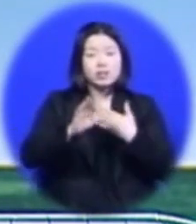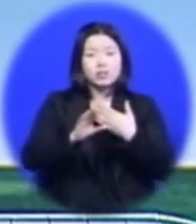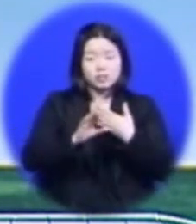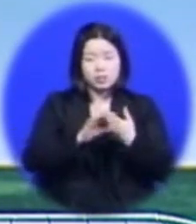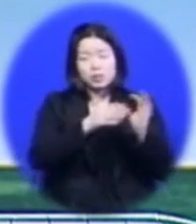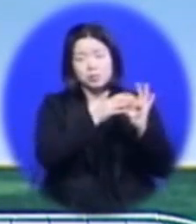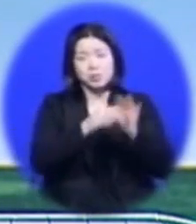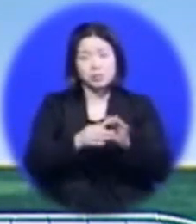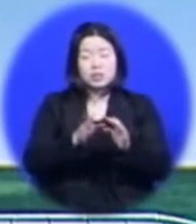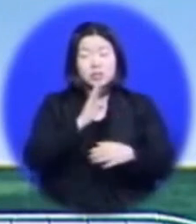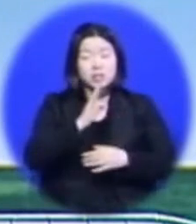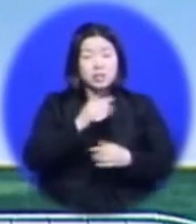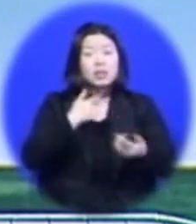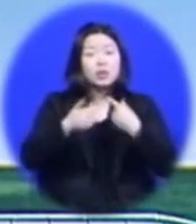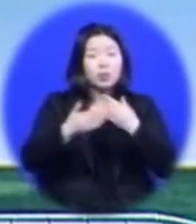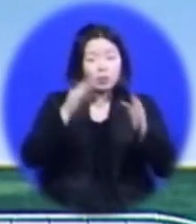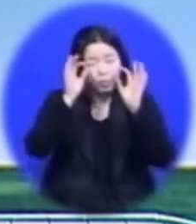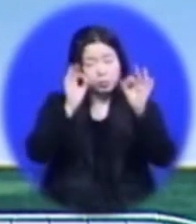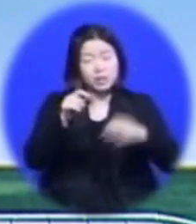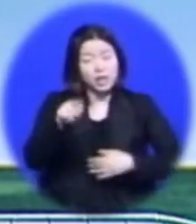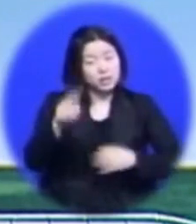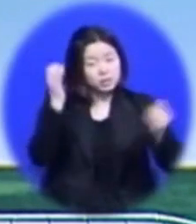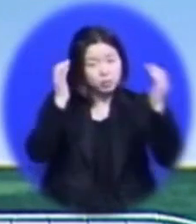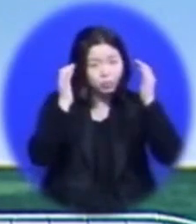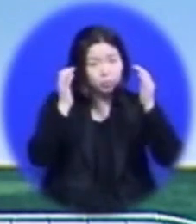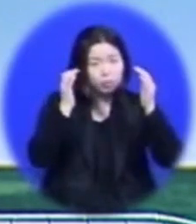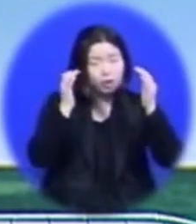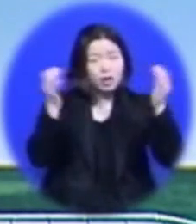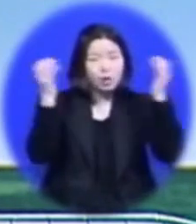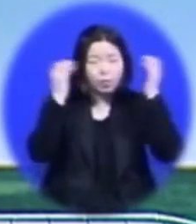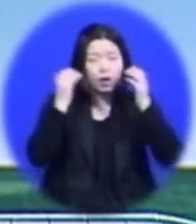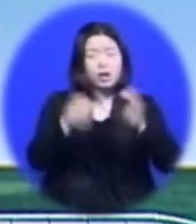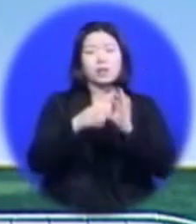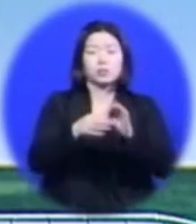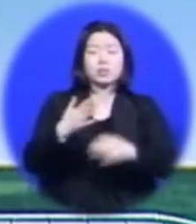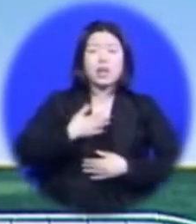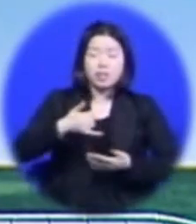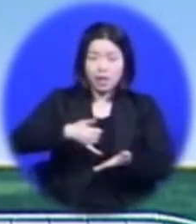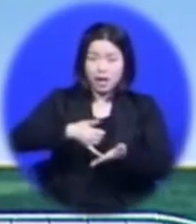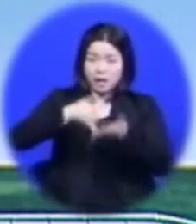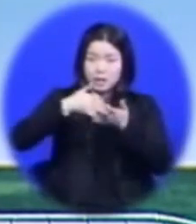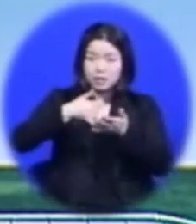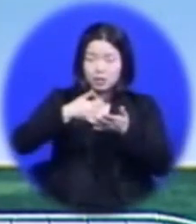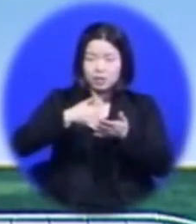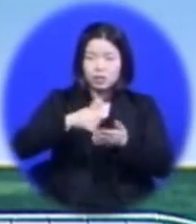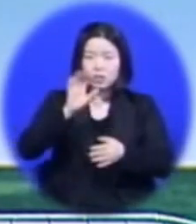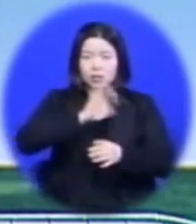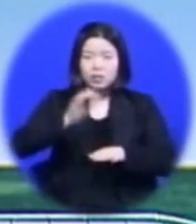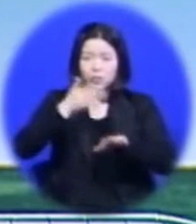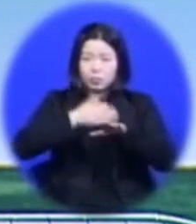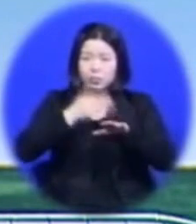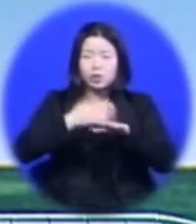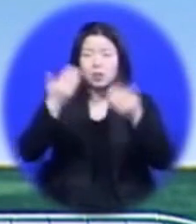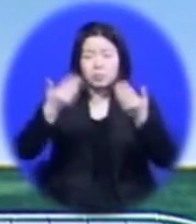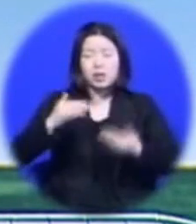실제로 겪어보니까 그 고통과 환란을 통하여 내 인격이 연단을 받아요.